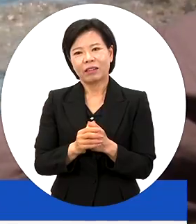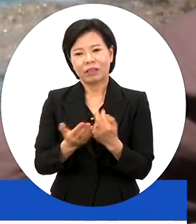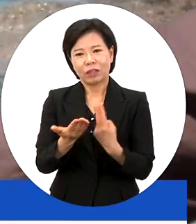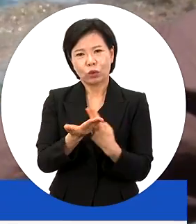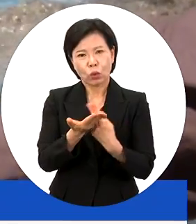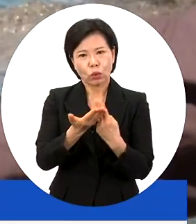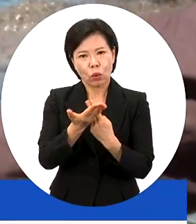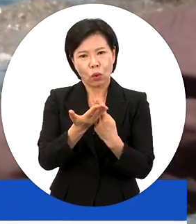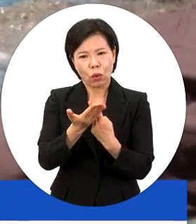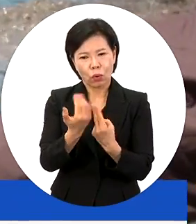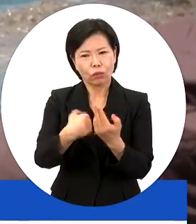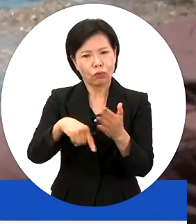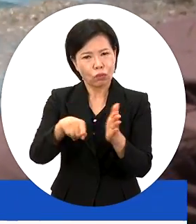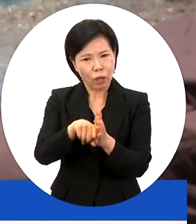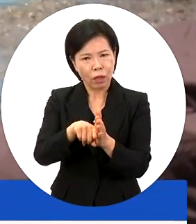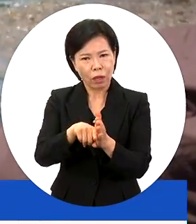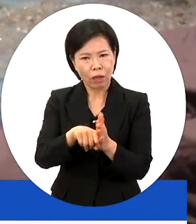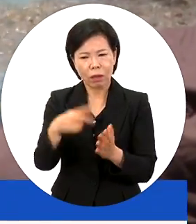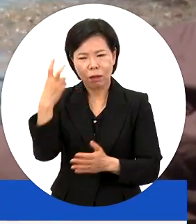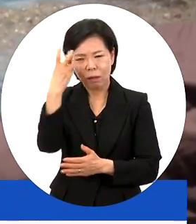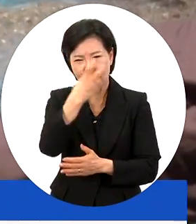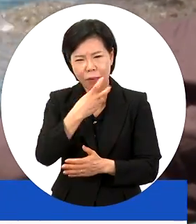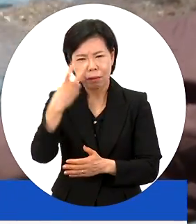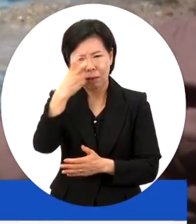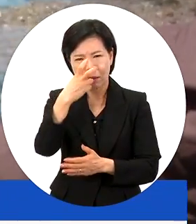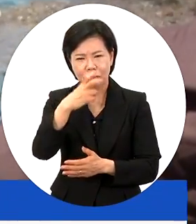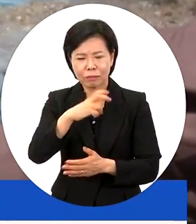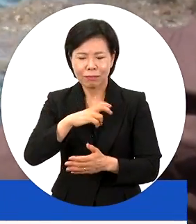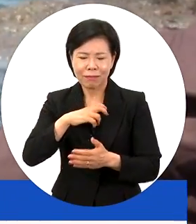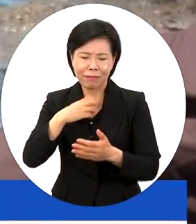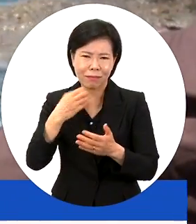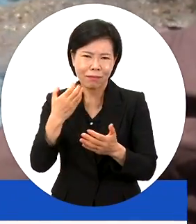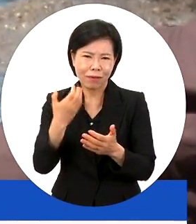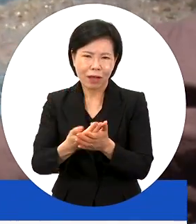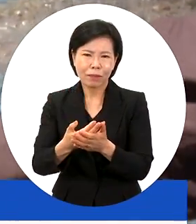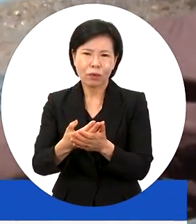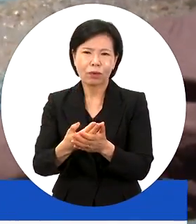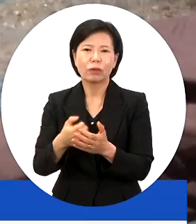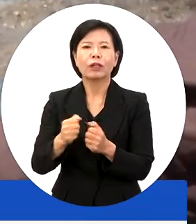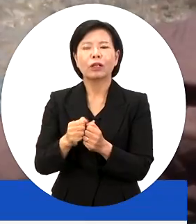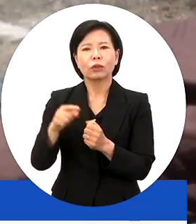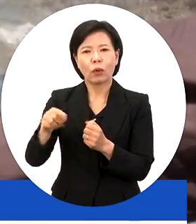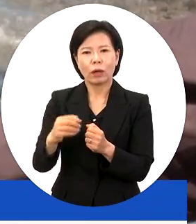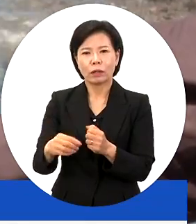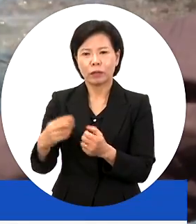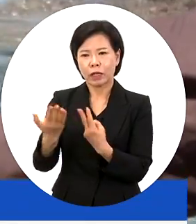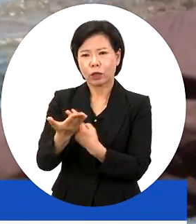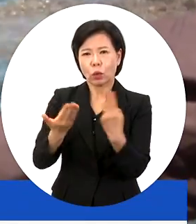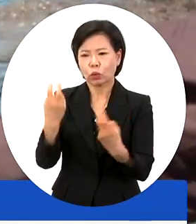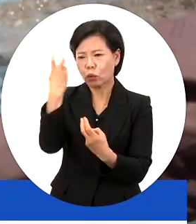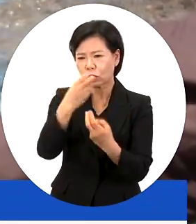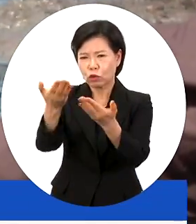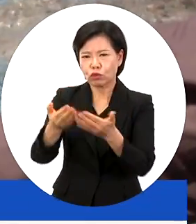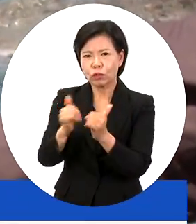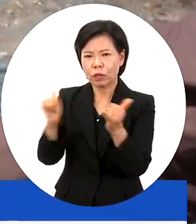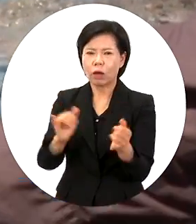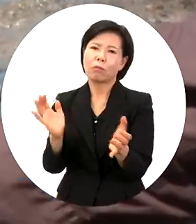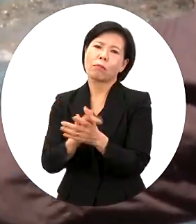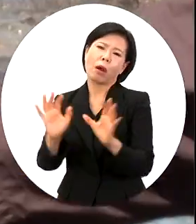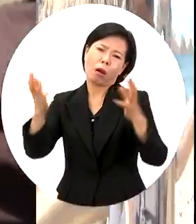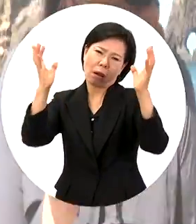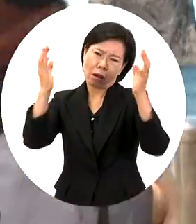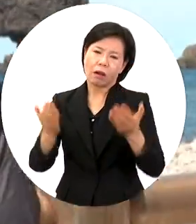위해서 우리 독도를 지킬 수 있다는 게 진짜 감기감부량합니다. 그 사람들한테 진짜 박수를 보내고